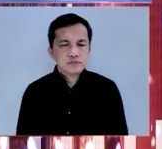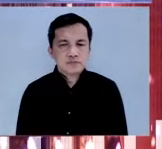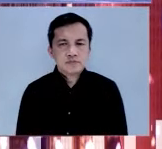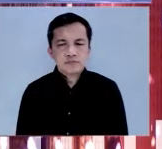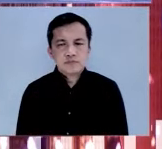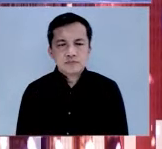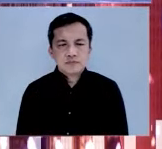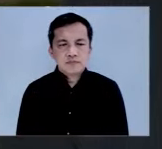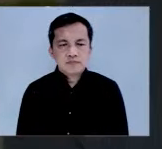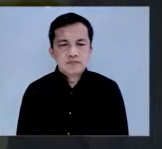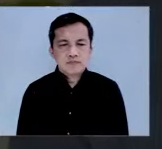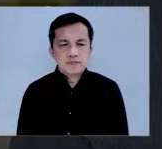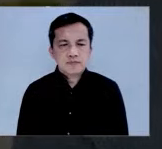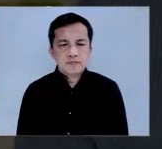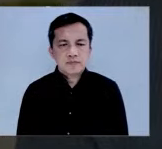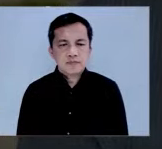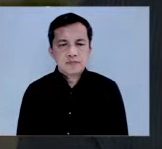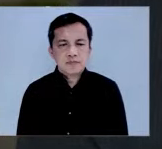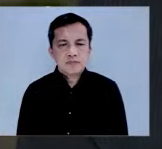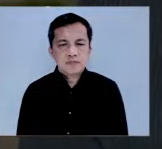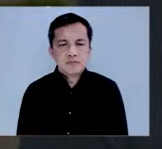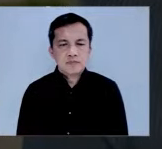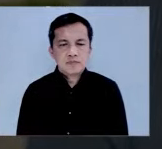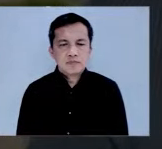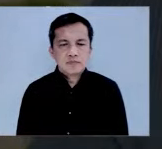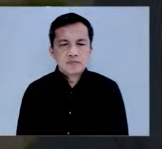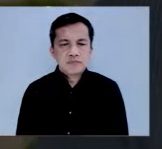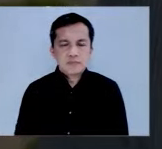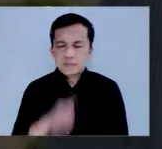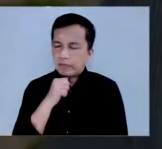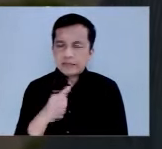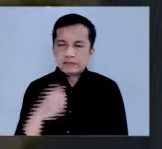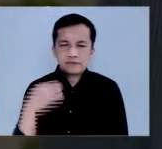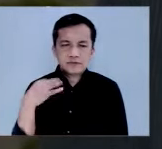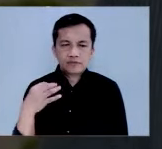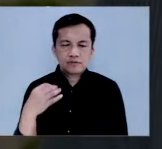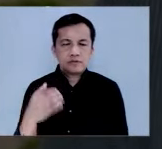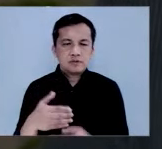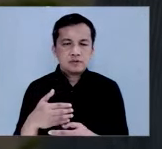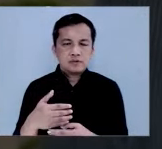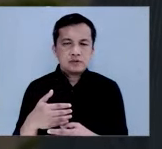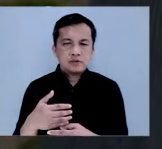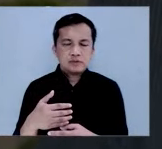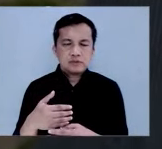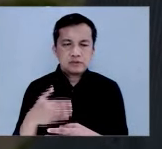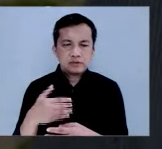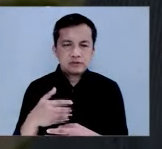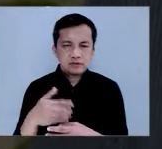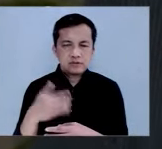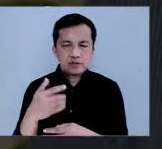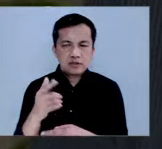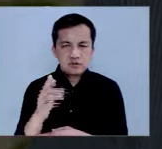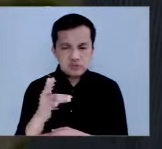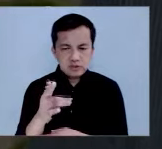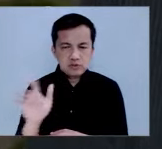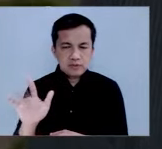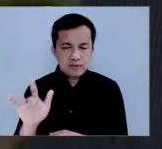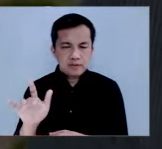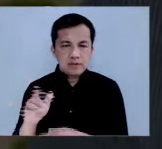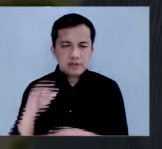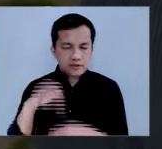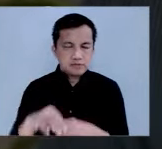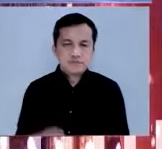position Ah sir hindi po ako tatakbo ngayong 2025 election po